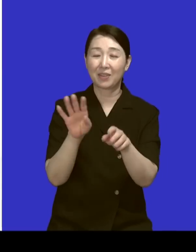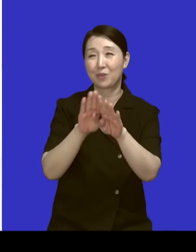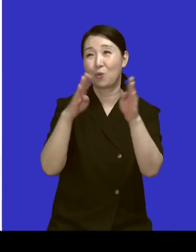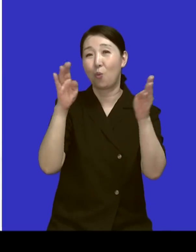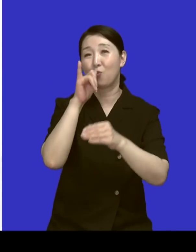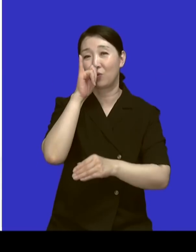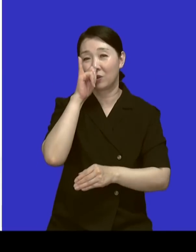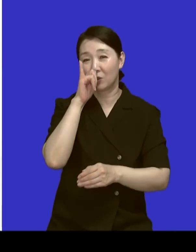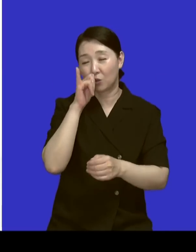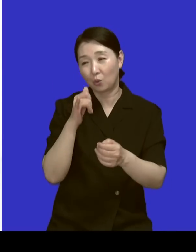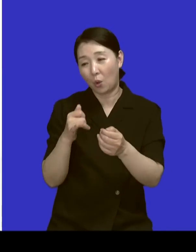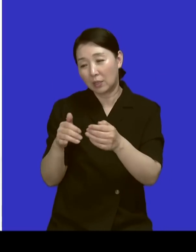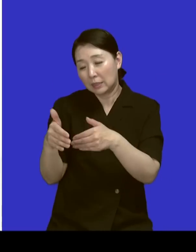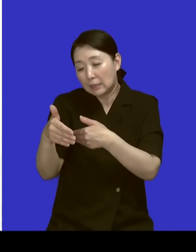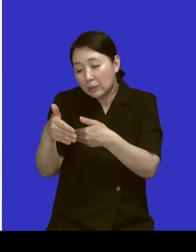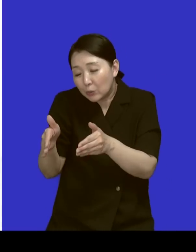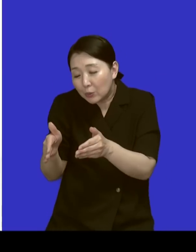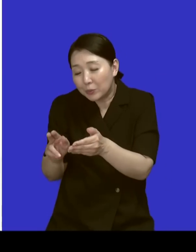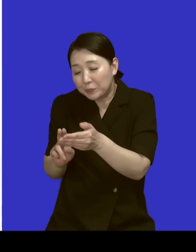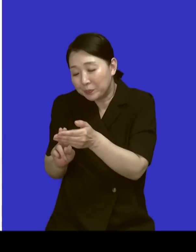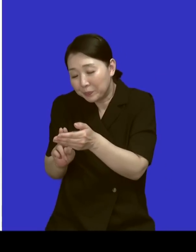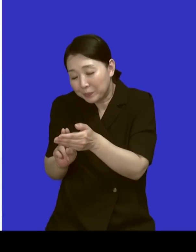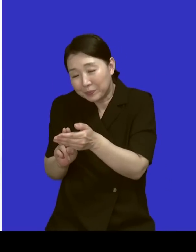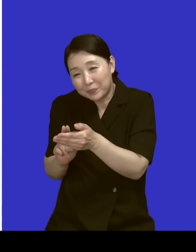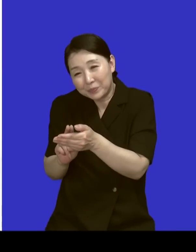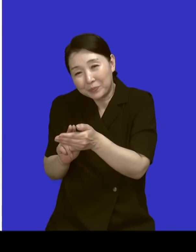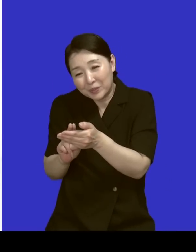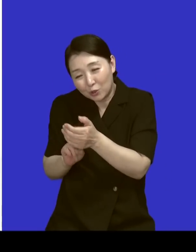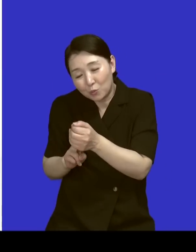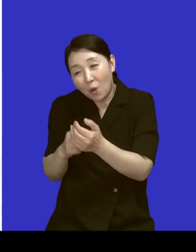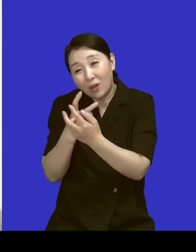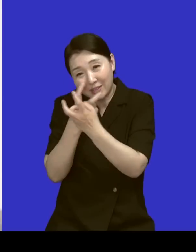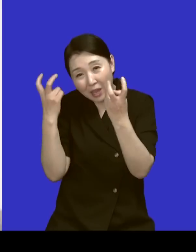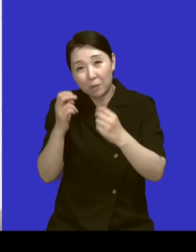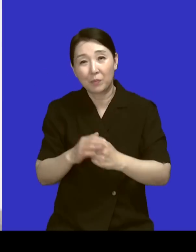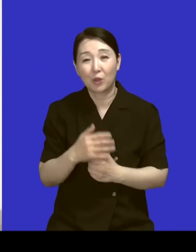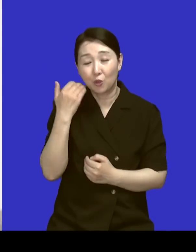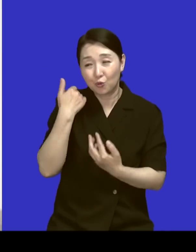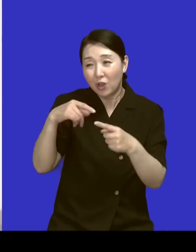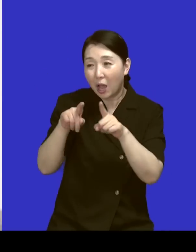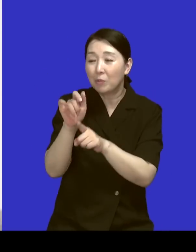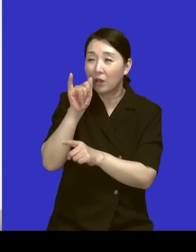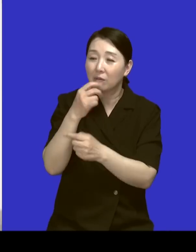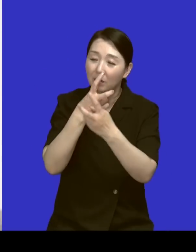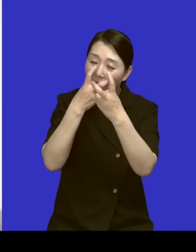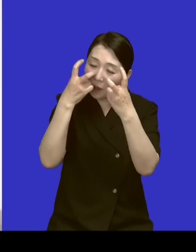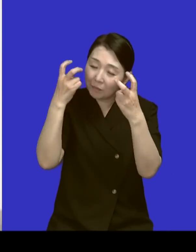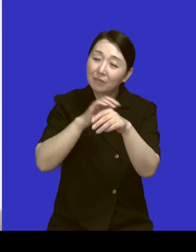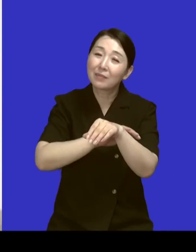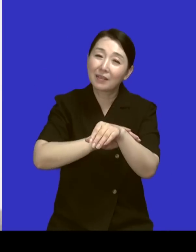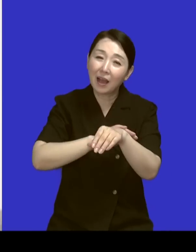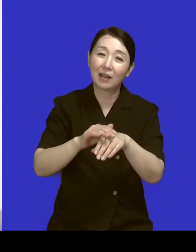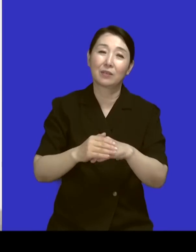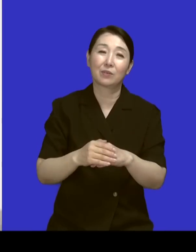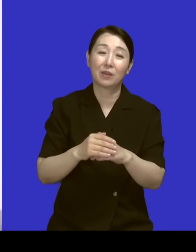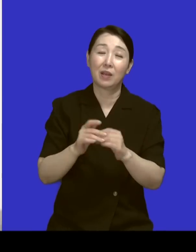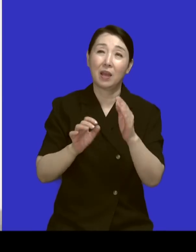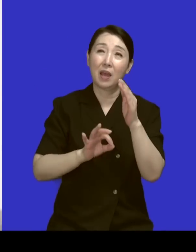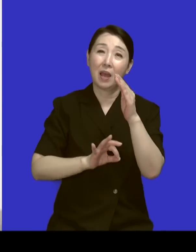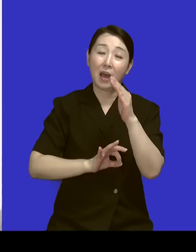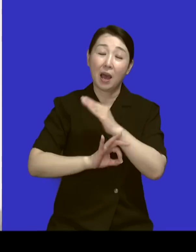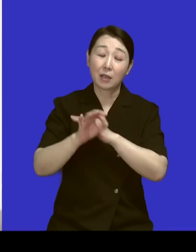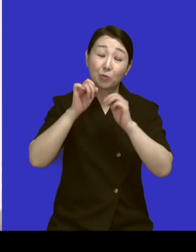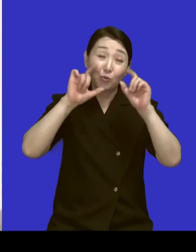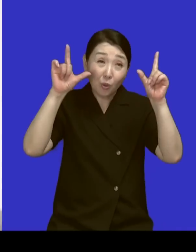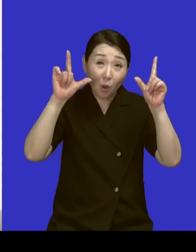네. 그 구석에서 저도 잠을 청했어요. 예. 그래서 누군가 옆에 있다는 것만으로도 잠이 잘 오는 거예요. 그렇게 아침에 눈을